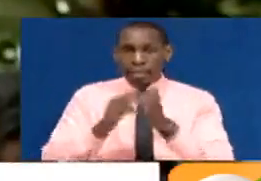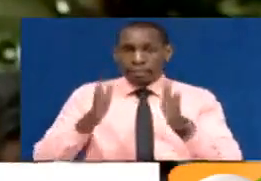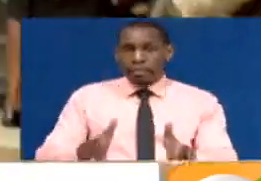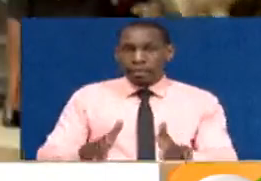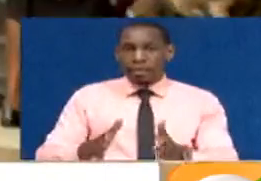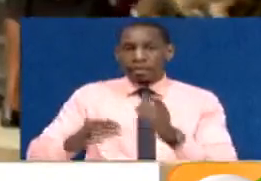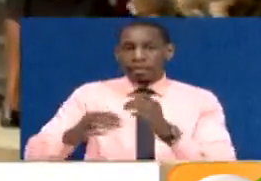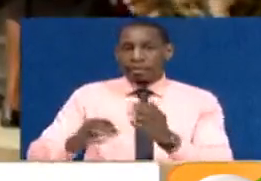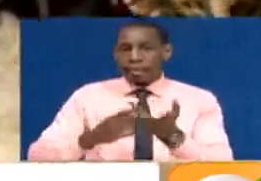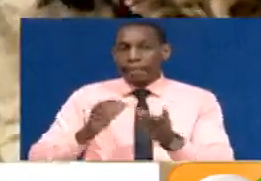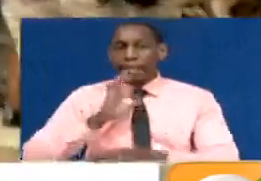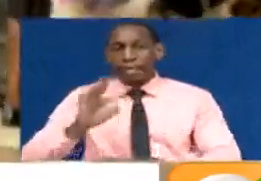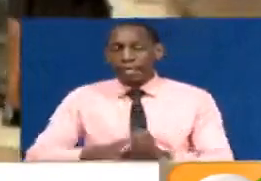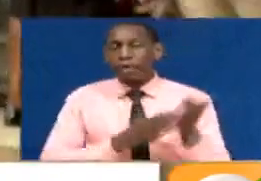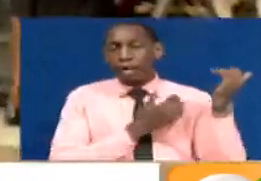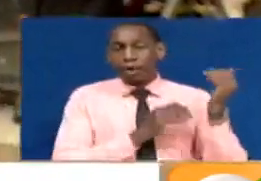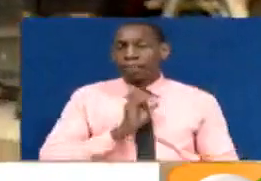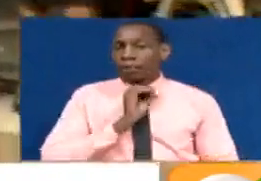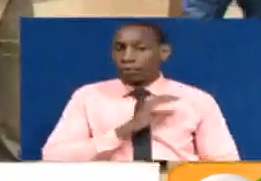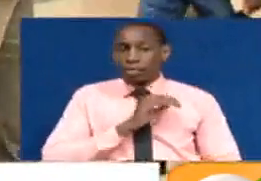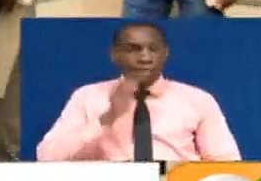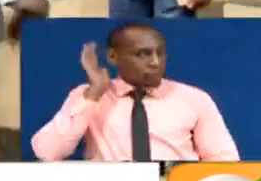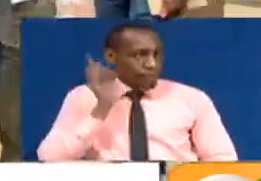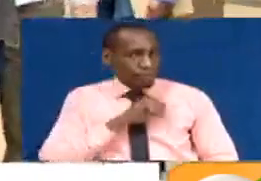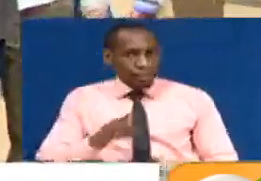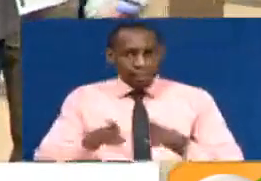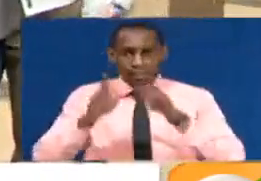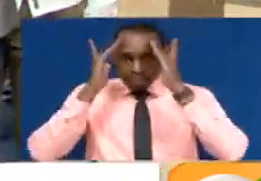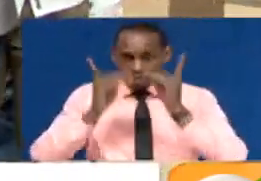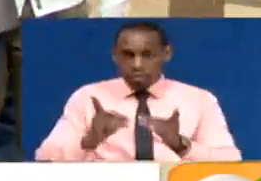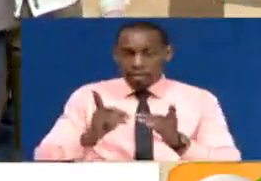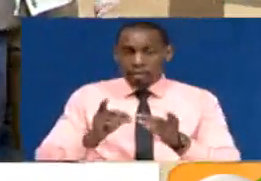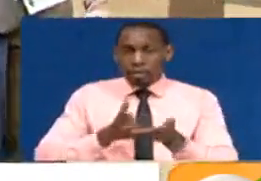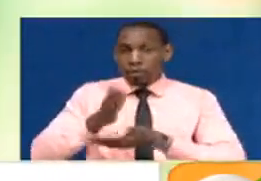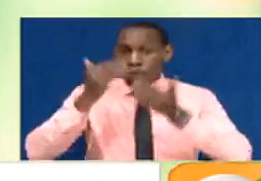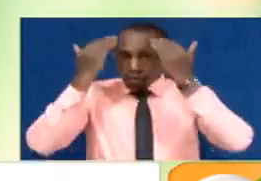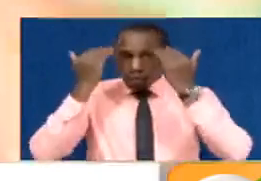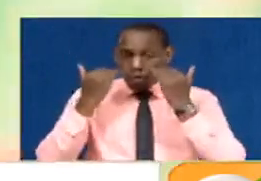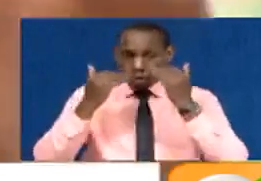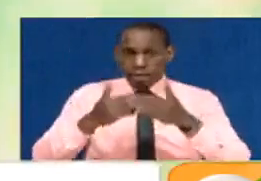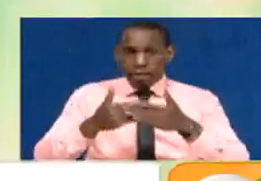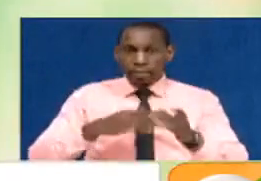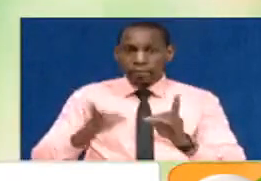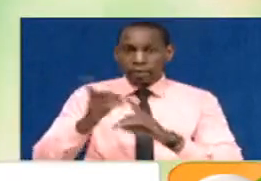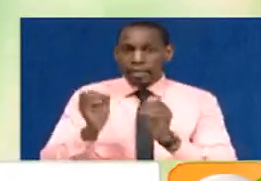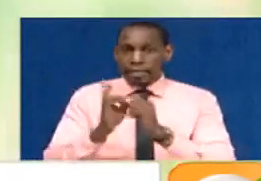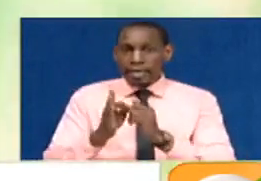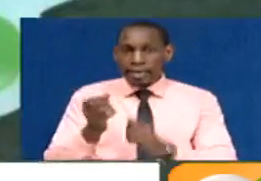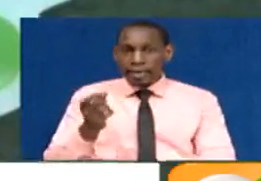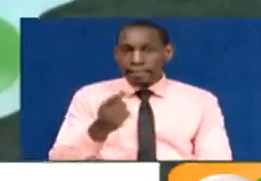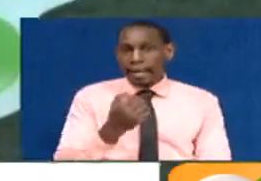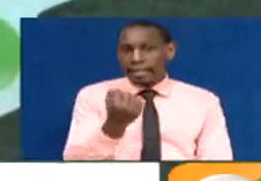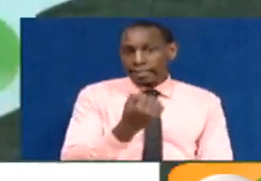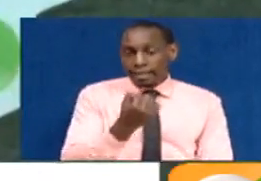300, wana matumaini kuwa malalamishi yao yatasikizwa na kuamuliwa na mahakama kabla ya tarehe 13 mwezi